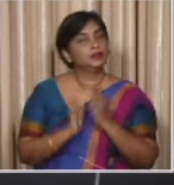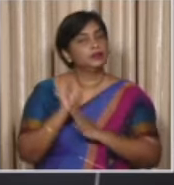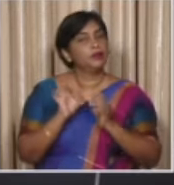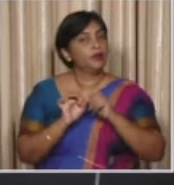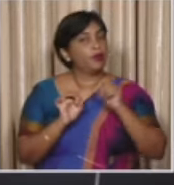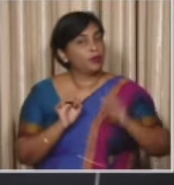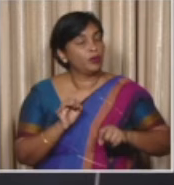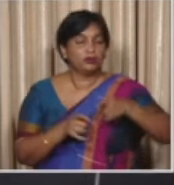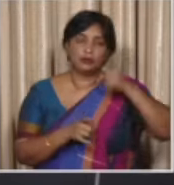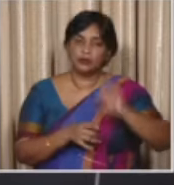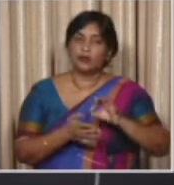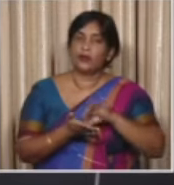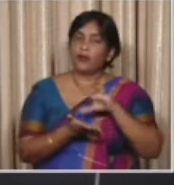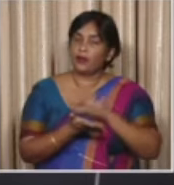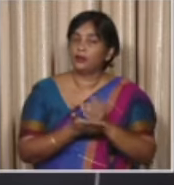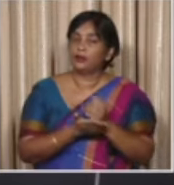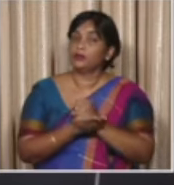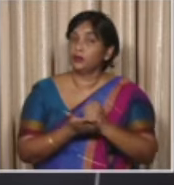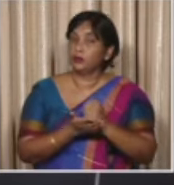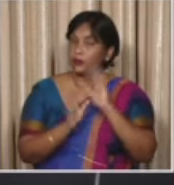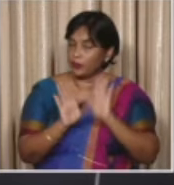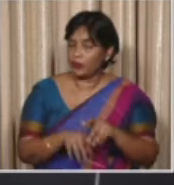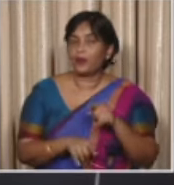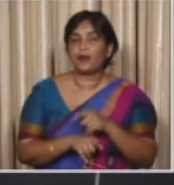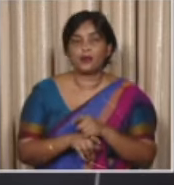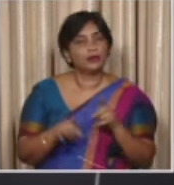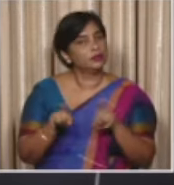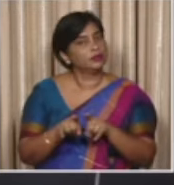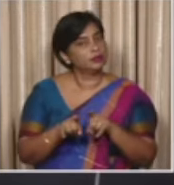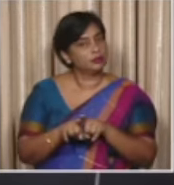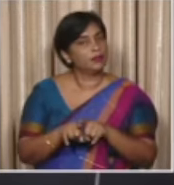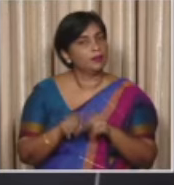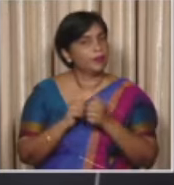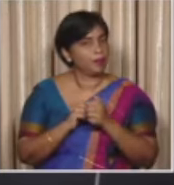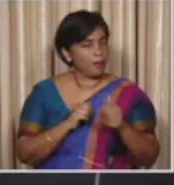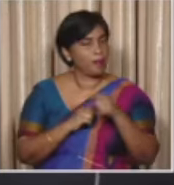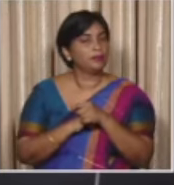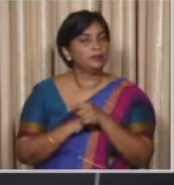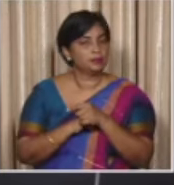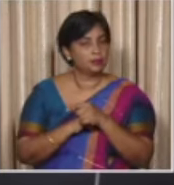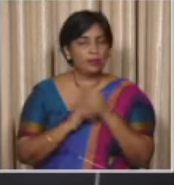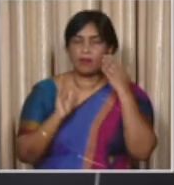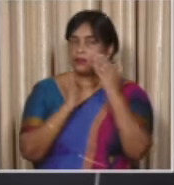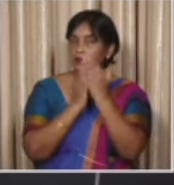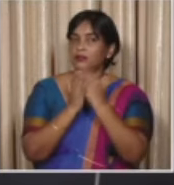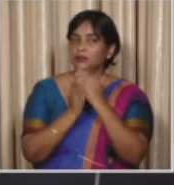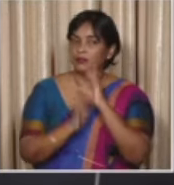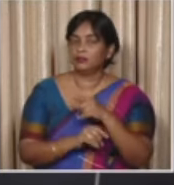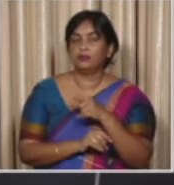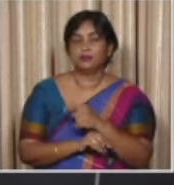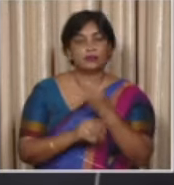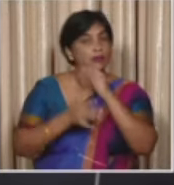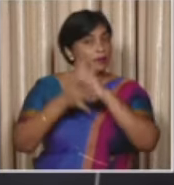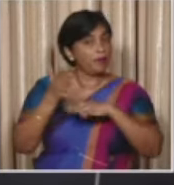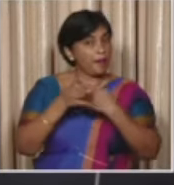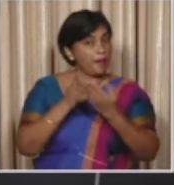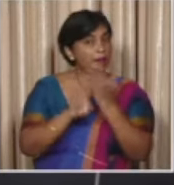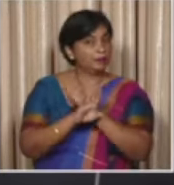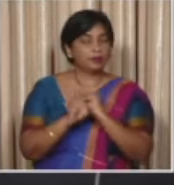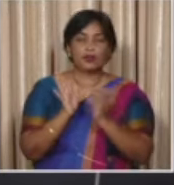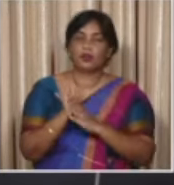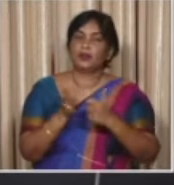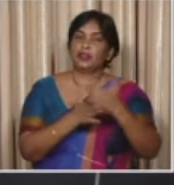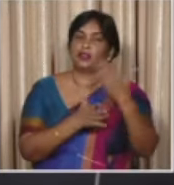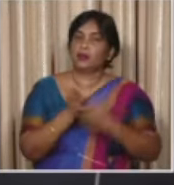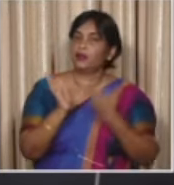මණ්ඩලය තීන්දුව කළා ඒ සියලුම අංශවල තිබෙනා වූ මේ හා සමාන වන්නා වූ ඒ සම්බන්ධයෙන් කරුණු විමසලා අයවැයට පෙර ආතුව කමිටු